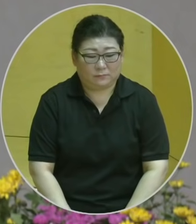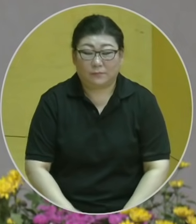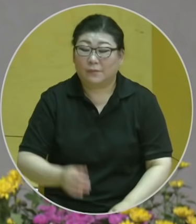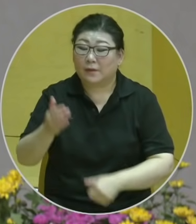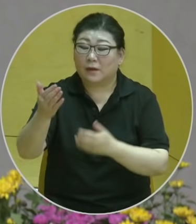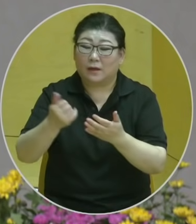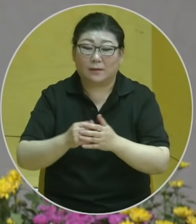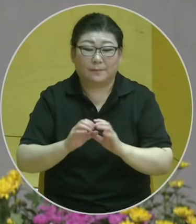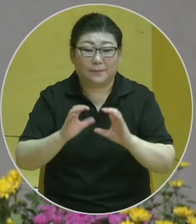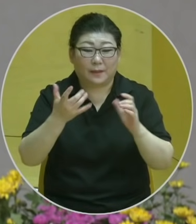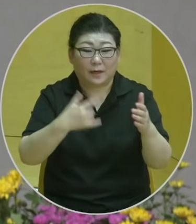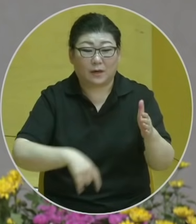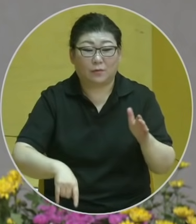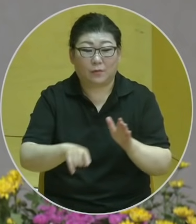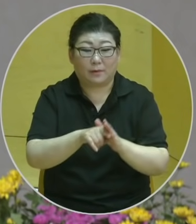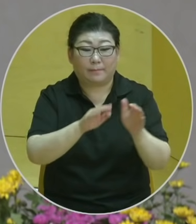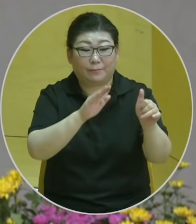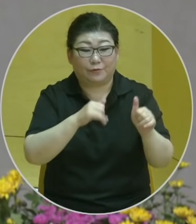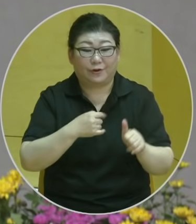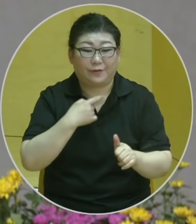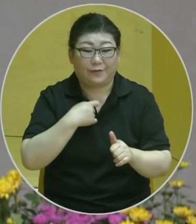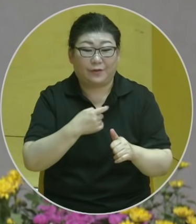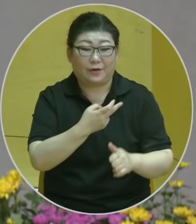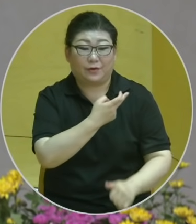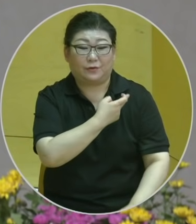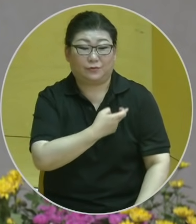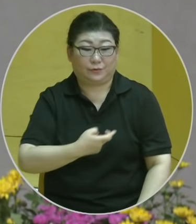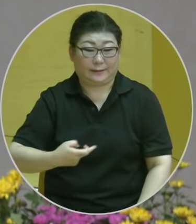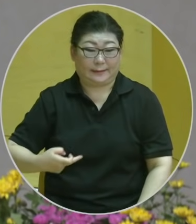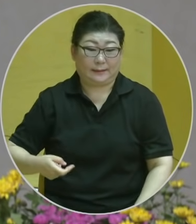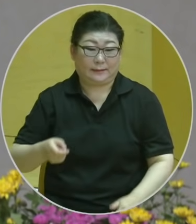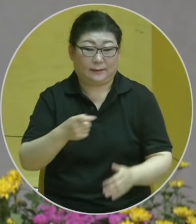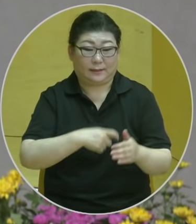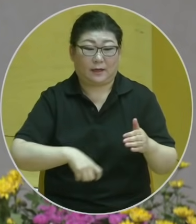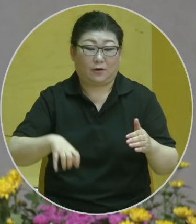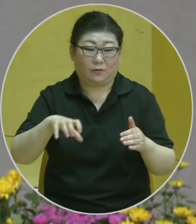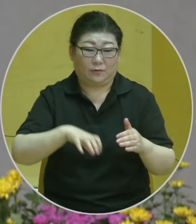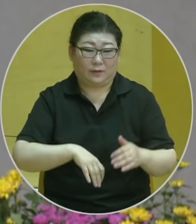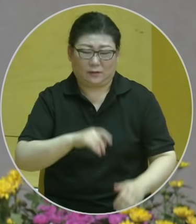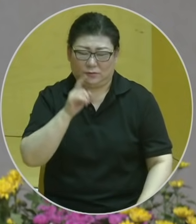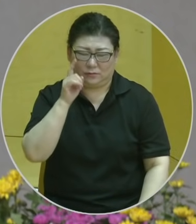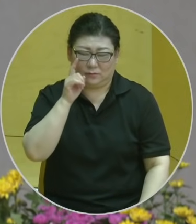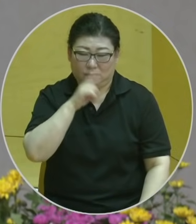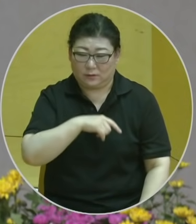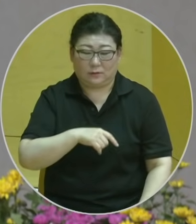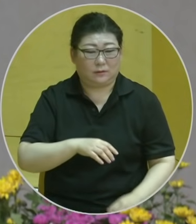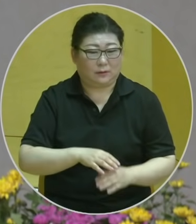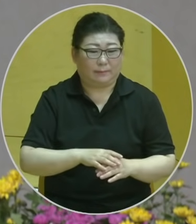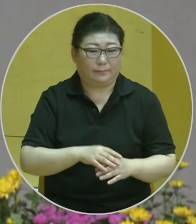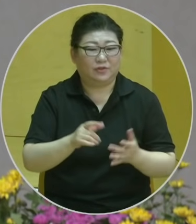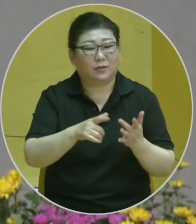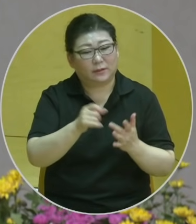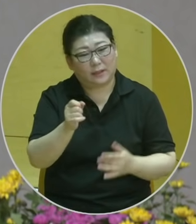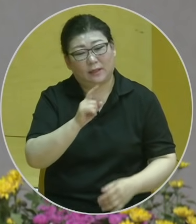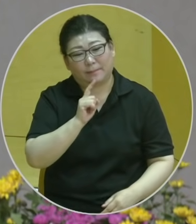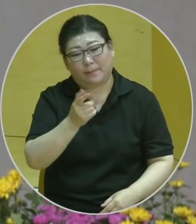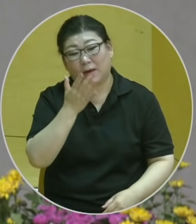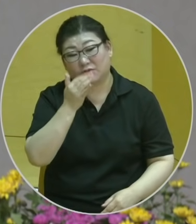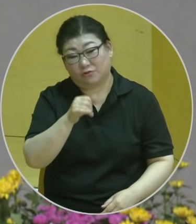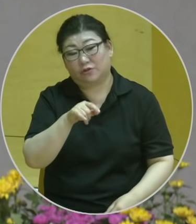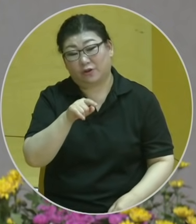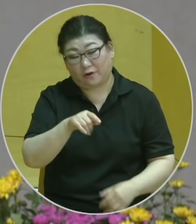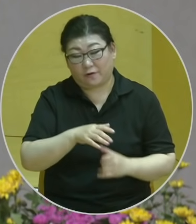하나님 나라를 위하여 부르셨던 12명의 제자 가운데 가장 최악의 선택이라고 그렇게 이야기할 수 있는